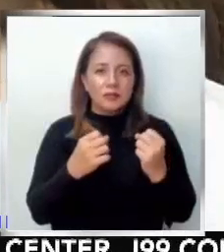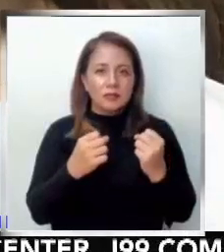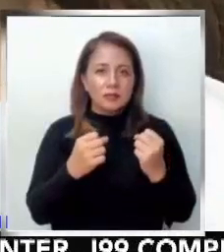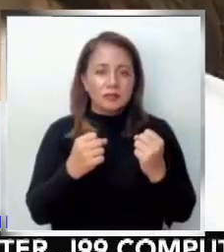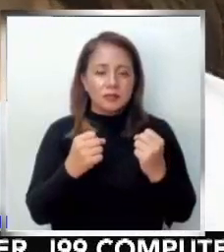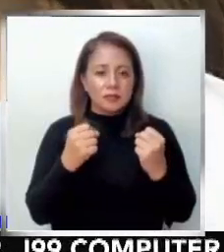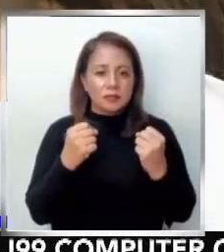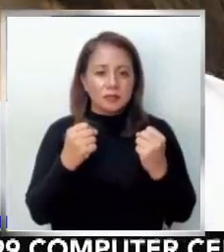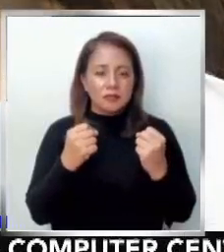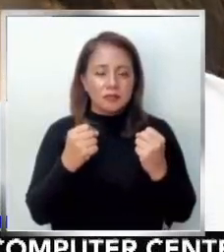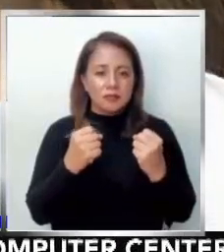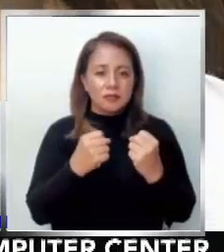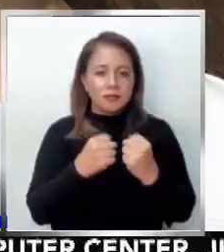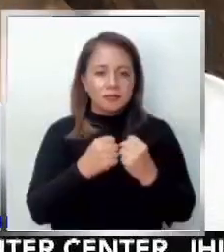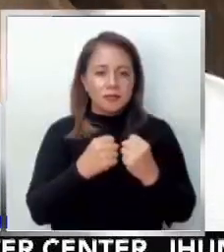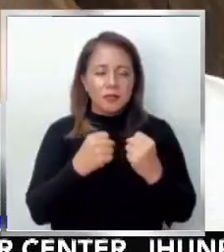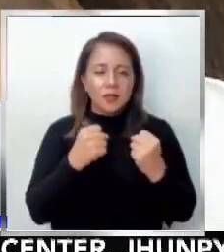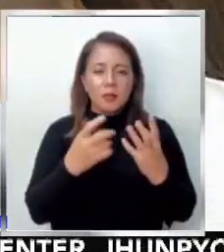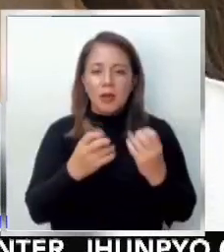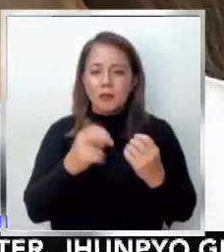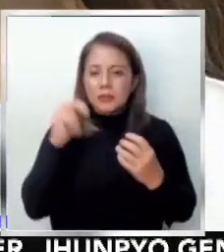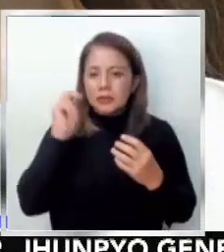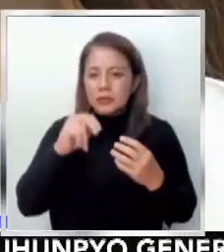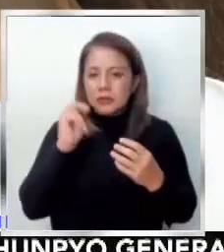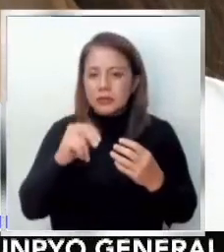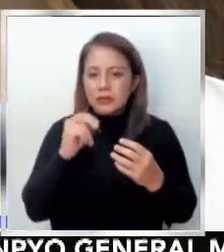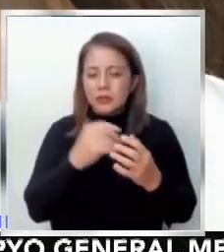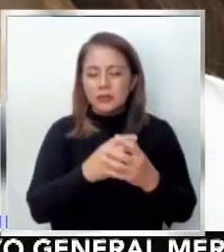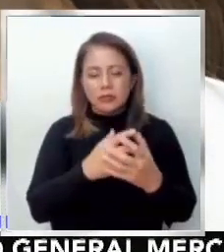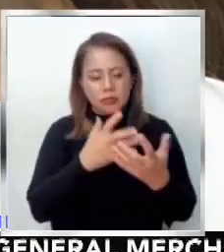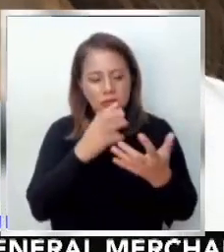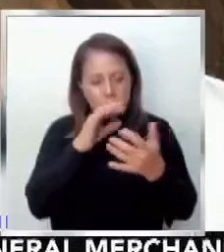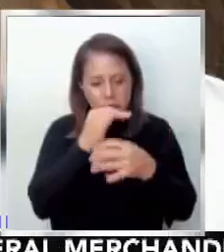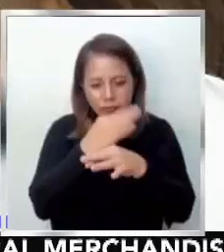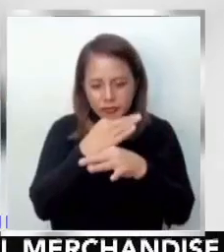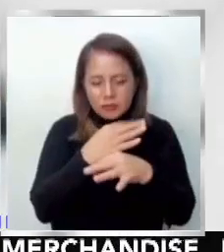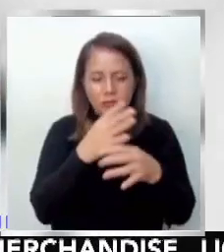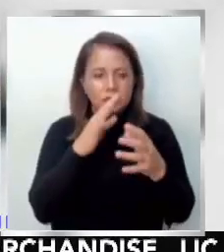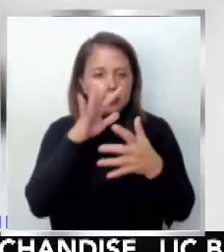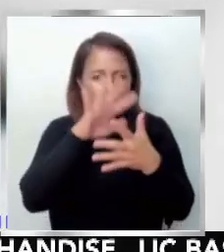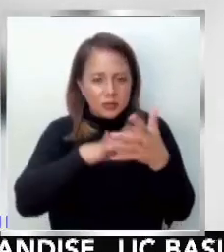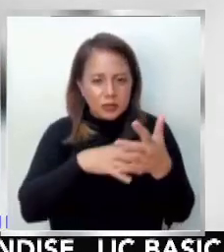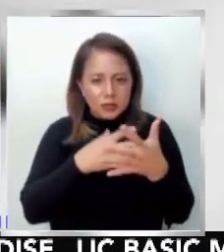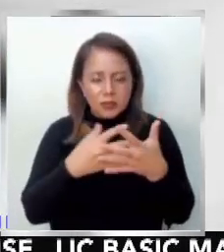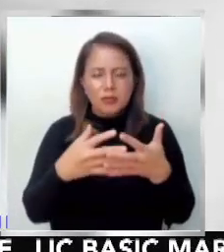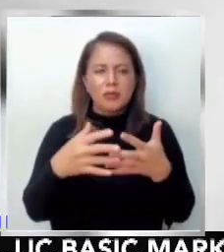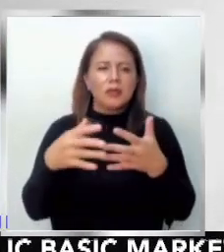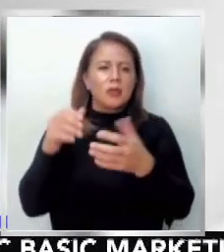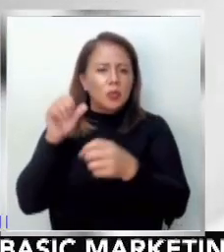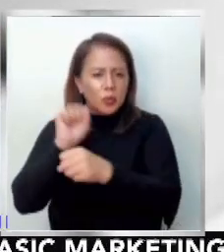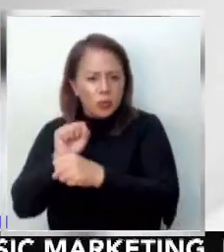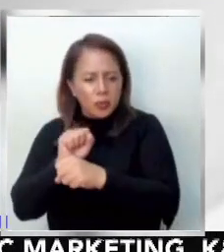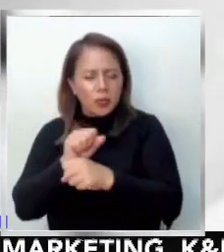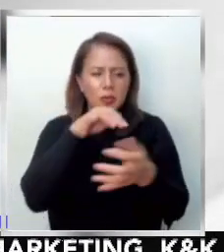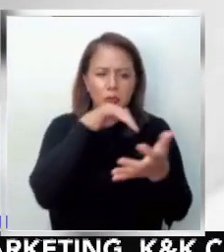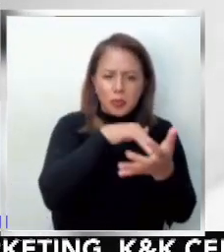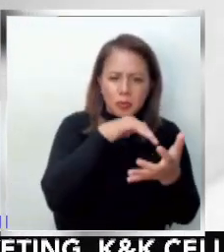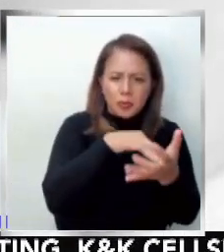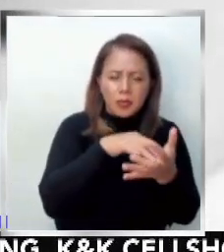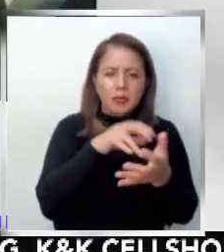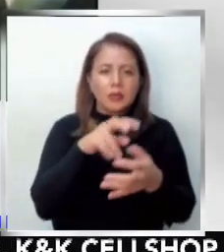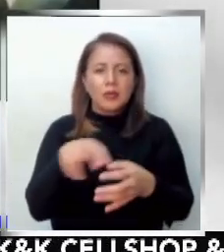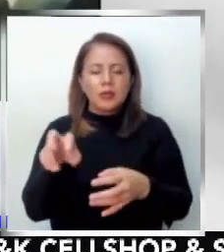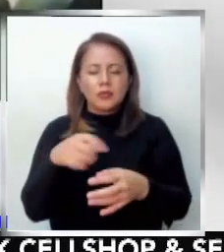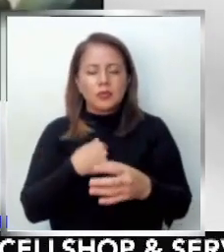mga kailangang i-fit sa schedule, ganyan po, and then aralin. And siguro po ano lang po, yung determination